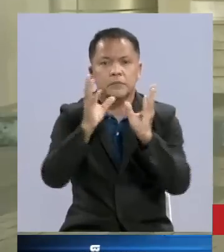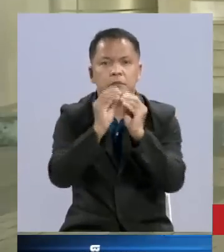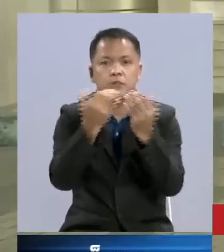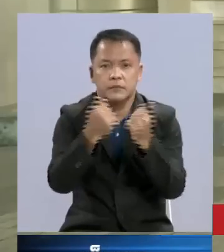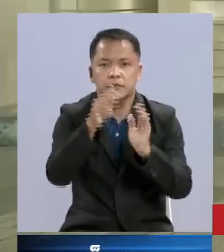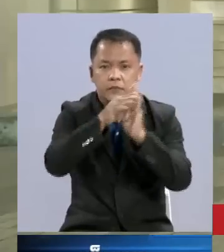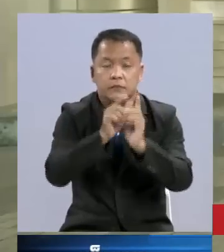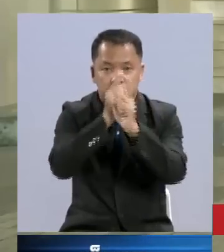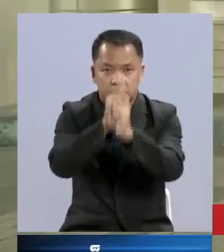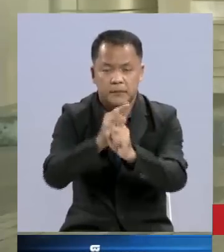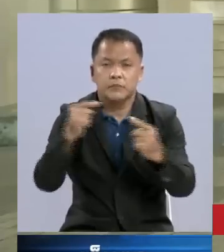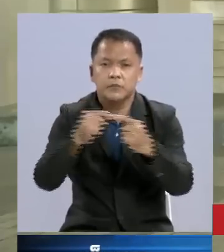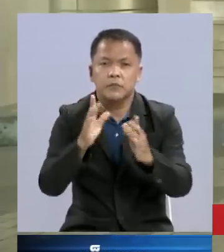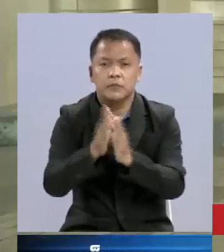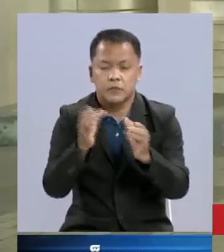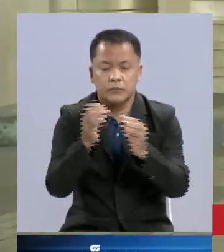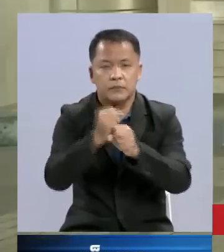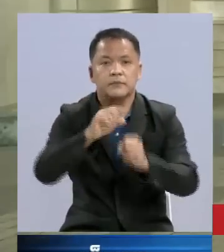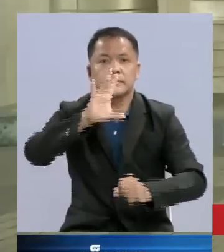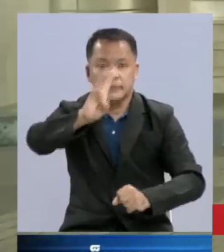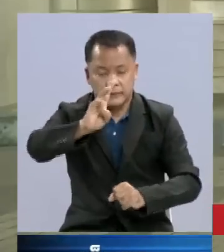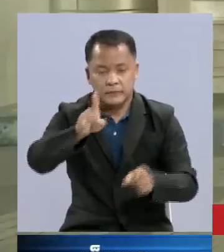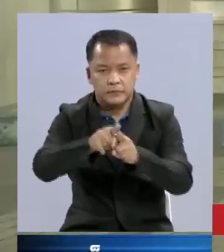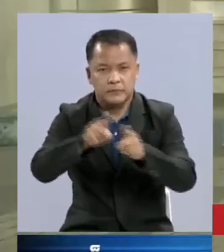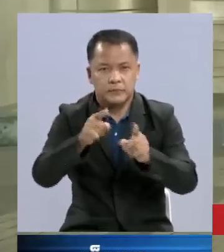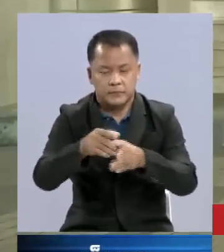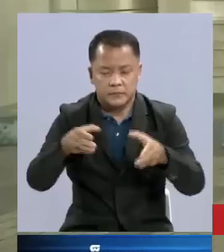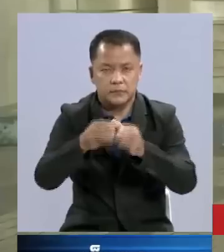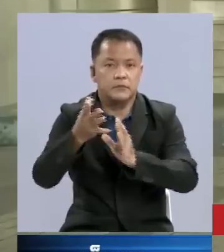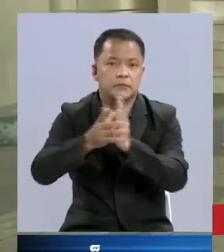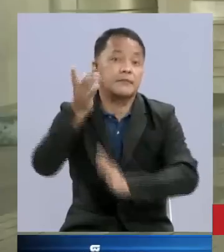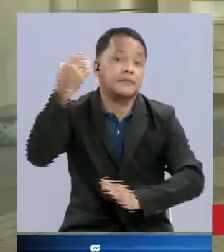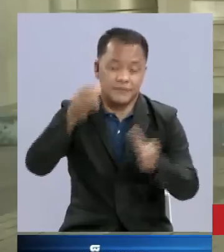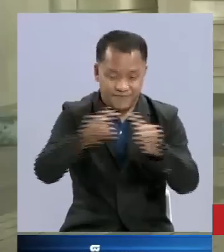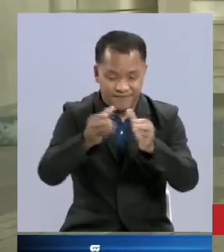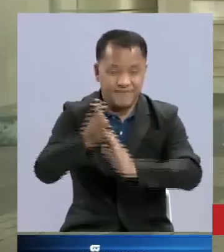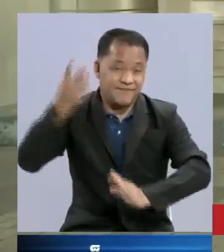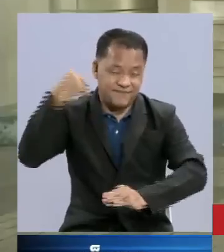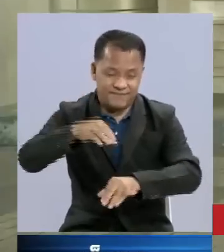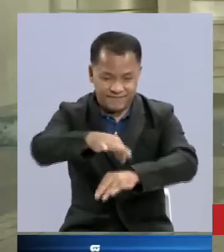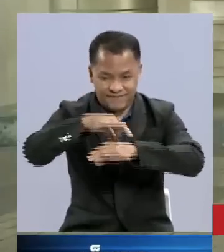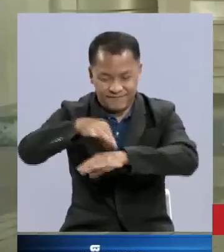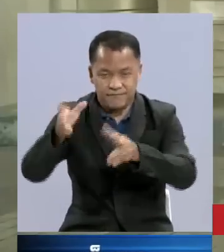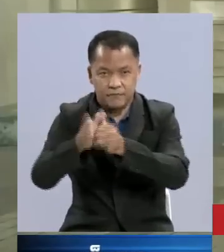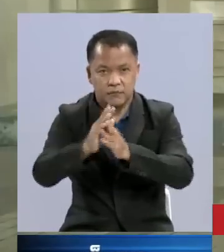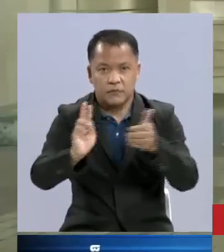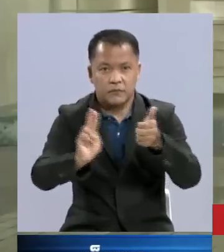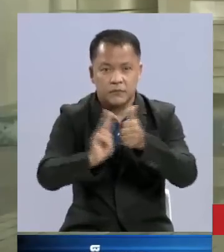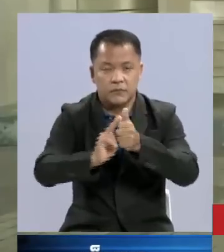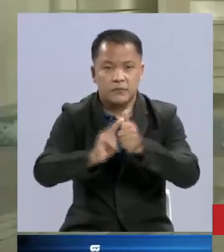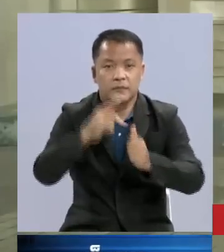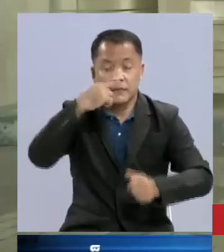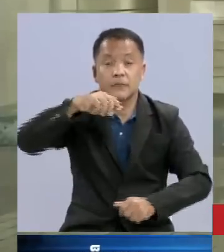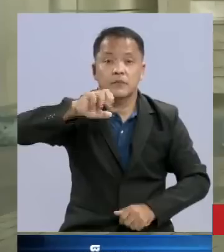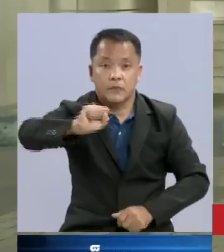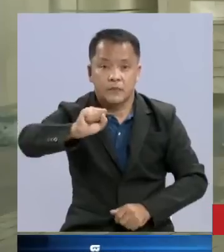ครับจะเป็นการติดตามความคืบหน้าคณะทำการทั้ง7คณะที่มีการตั้งไปเมื่อสัปดาห์ที่ผ่านมานะครับขณะเดียวกันรองหัวหน้าพรรคไทยสร้างไทยนวอ